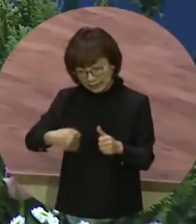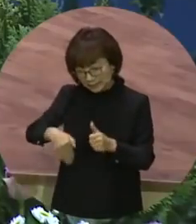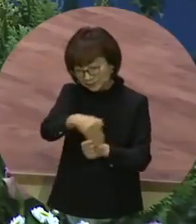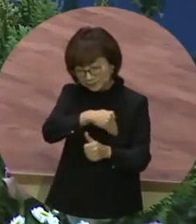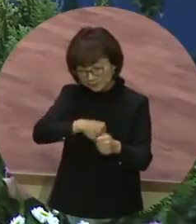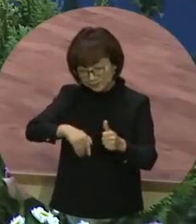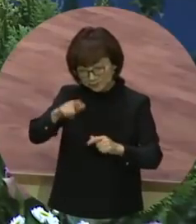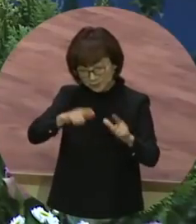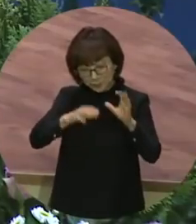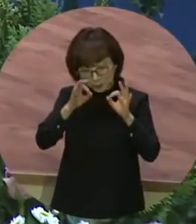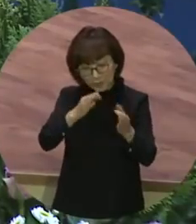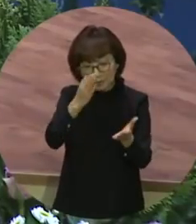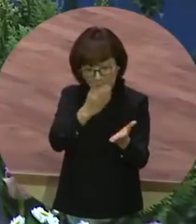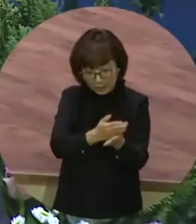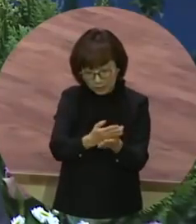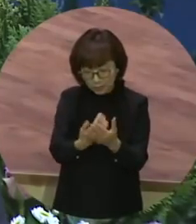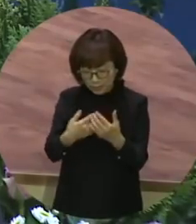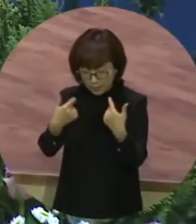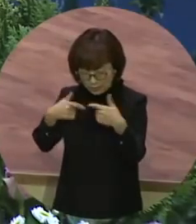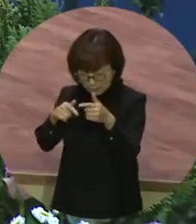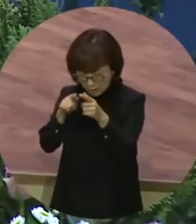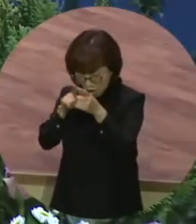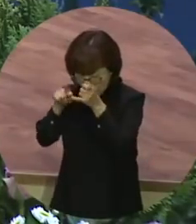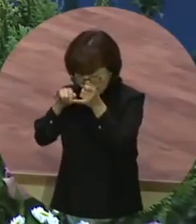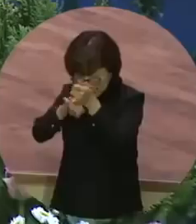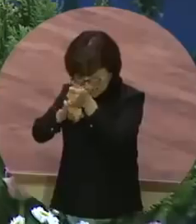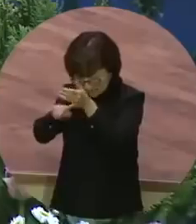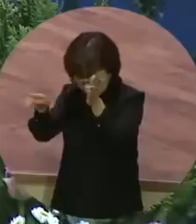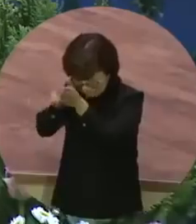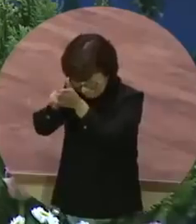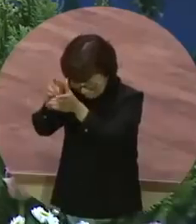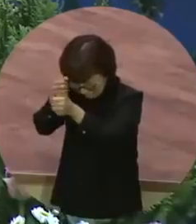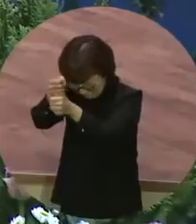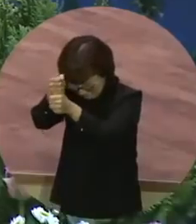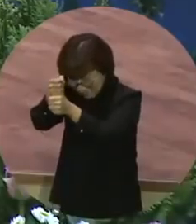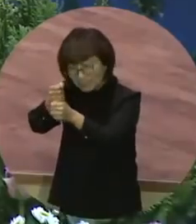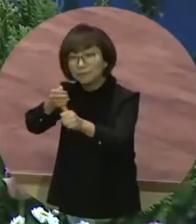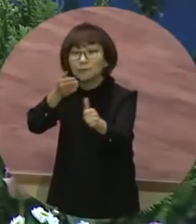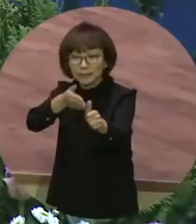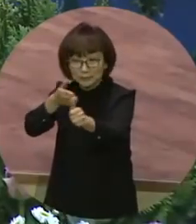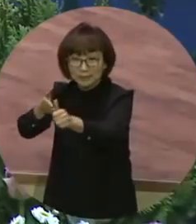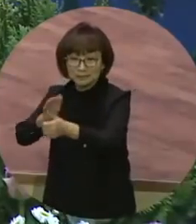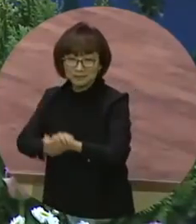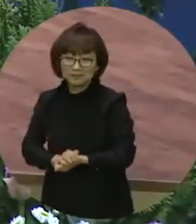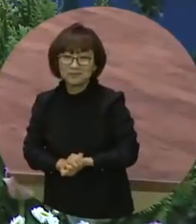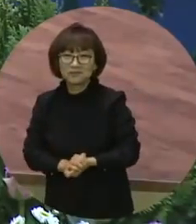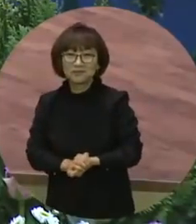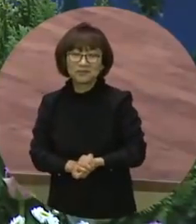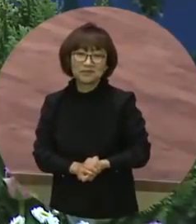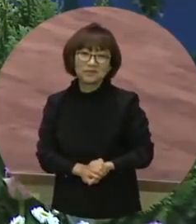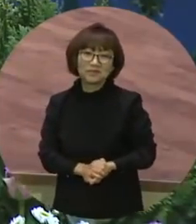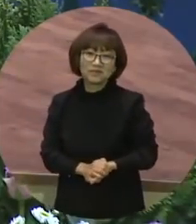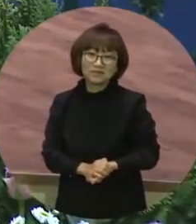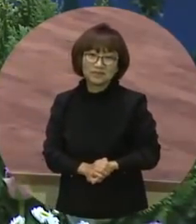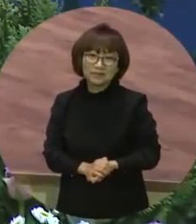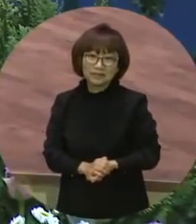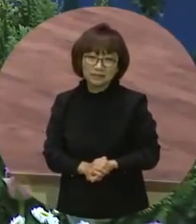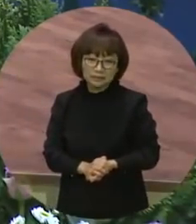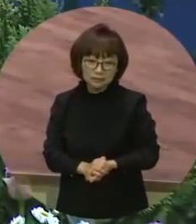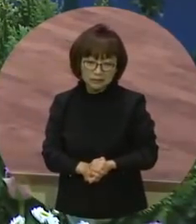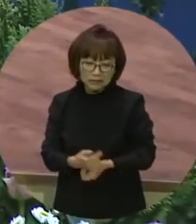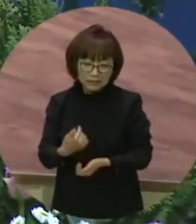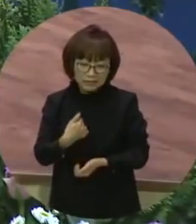상관없어요. 신앙생활은요. 불신앙과의 싸움이라는 사실 알아야 돼요. 신앙생활은 불신앙과